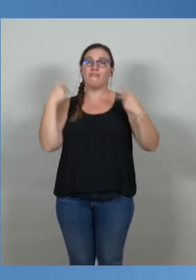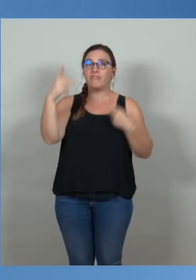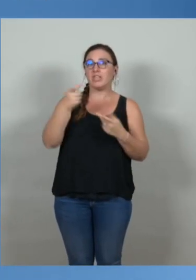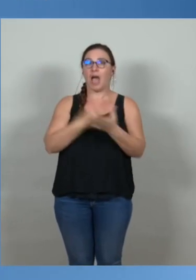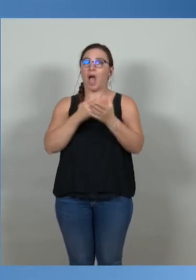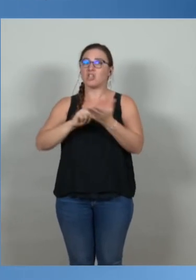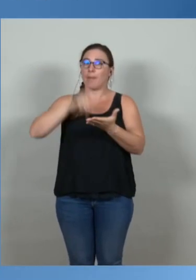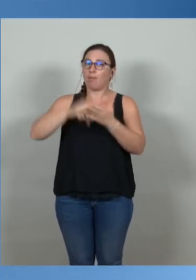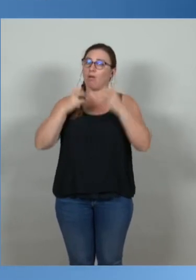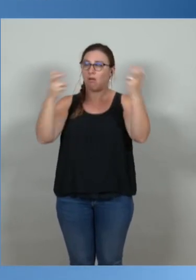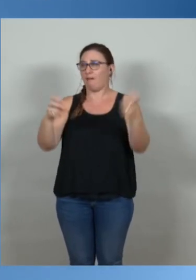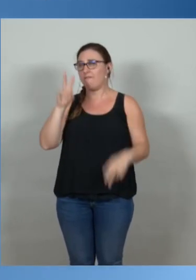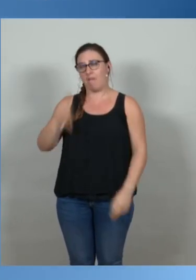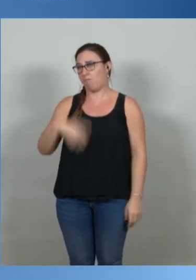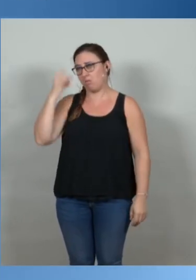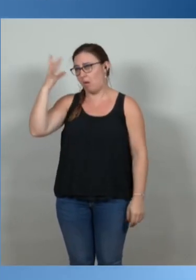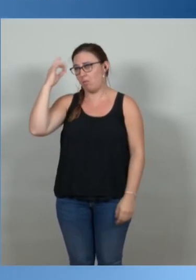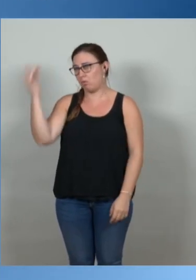pouvoir d'achat franchement c'est pathétique